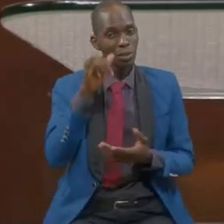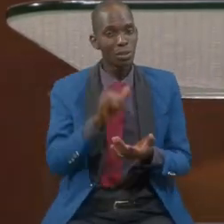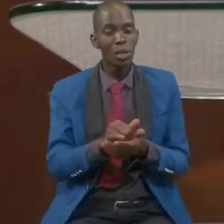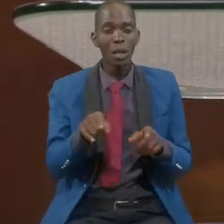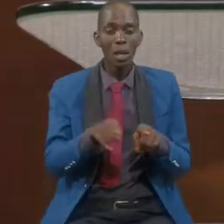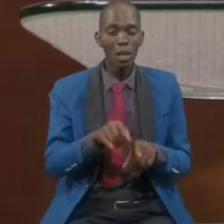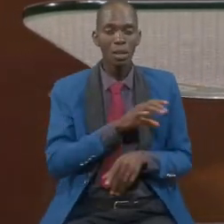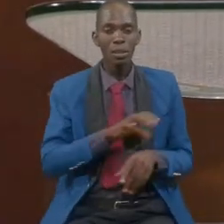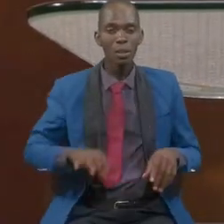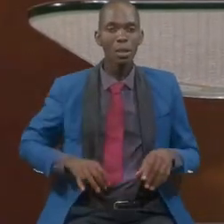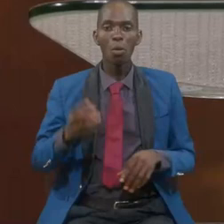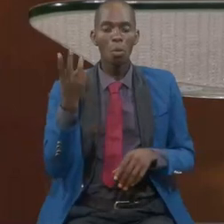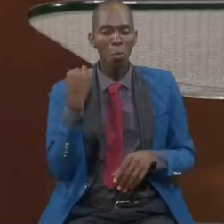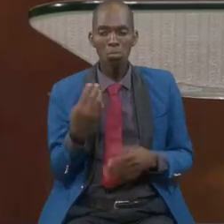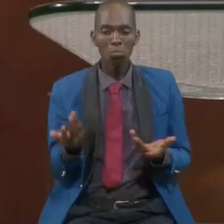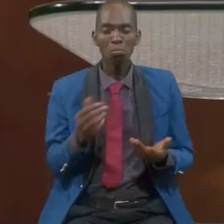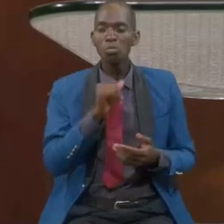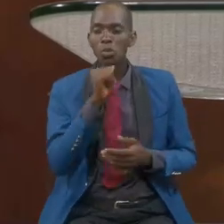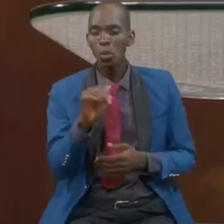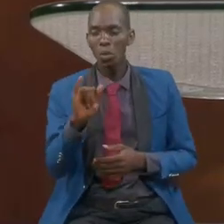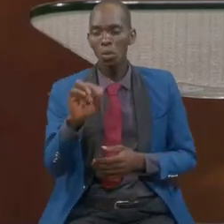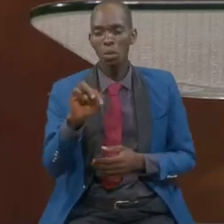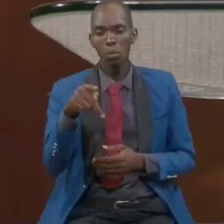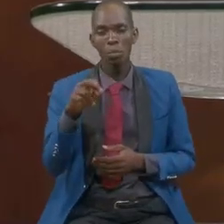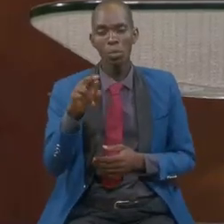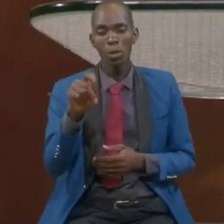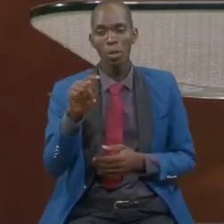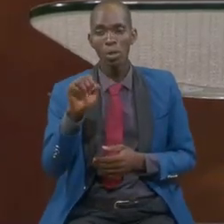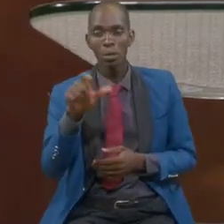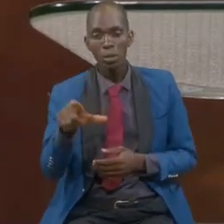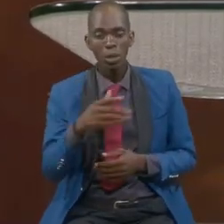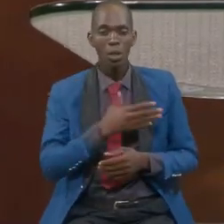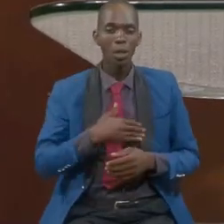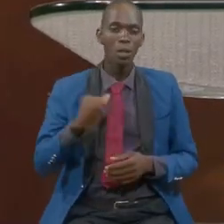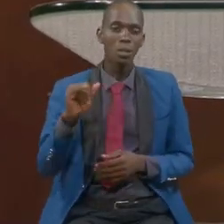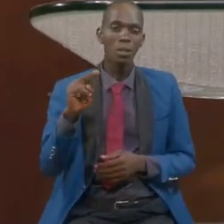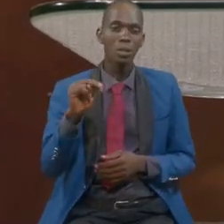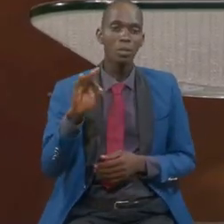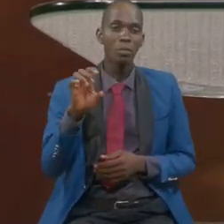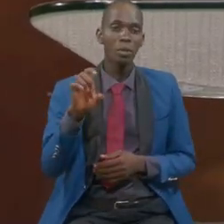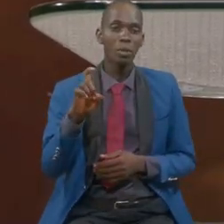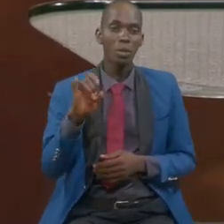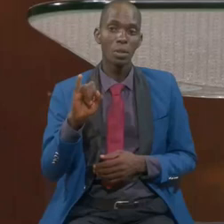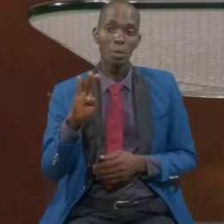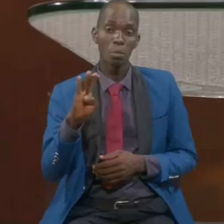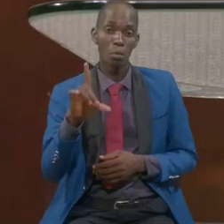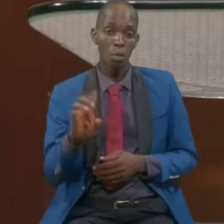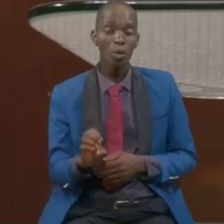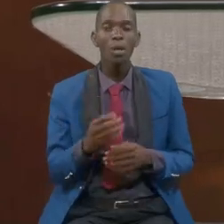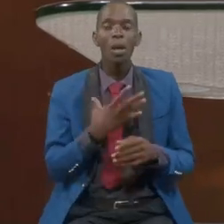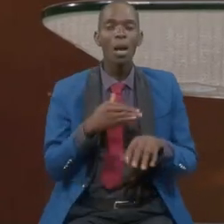Christ était inflexible, impartial, invariable, inchangeable,